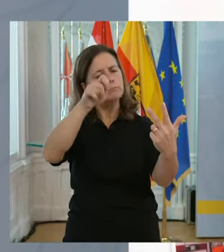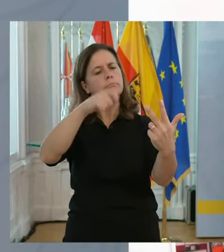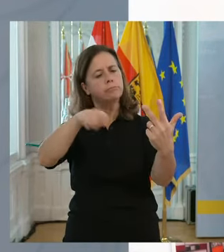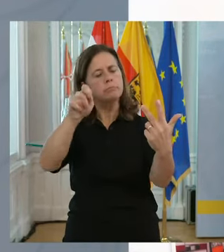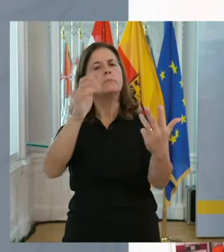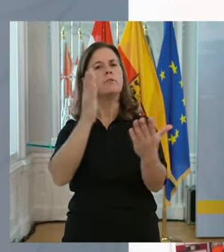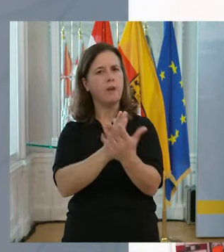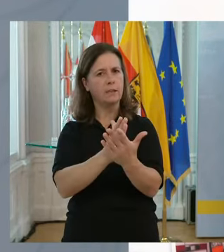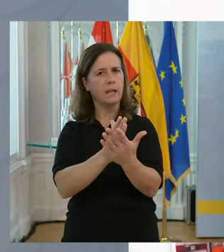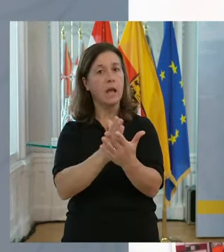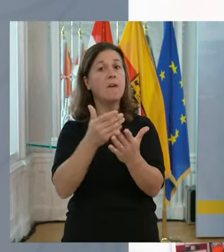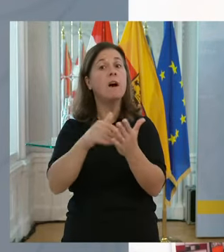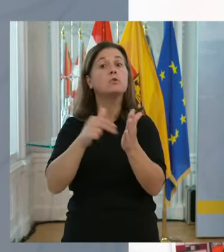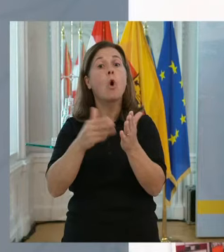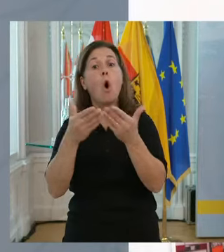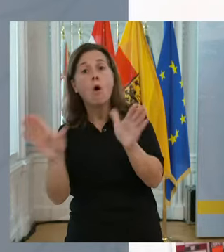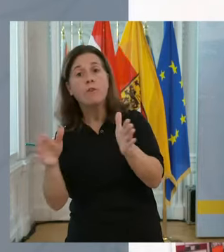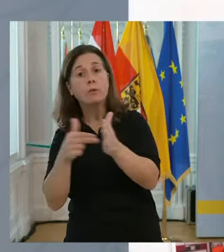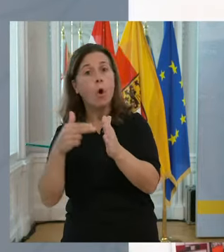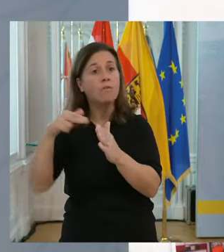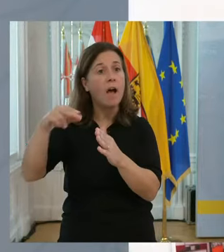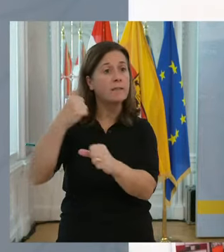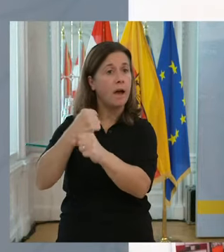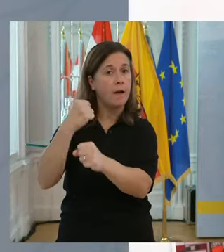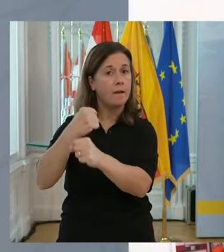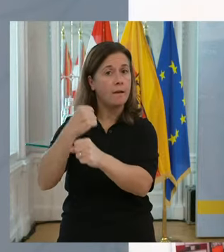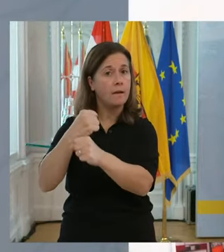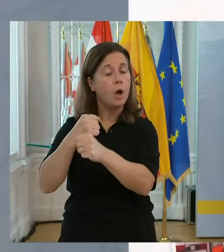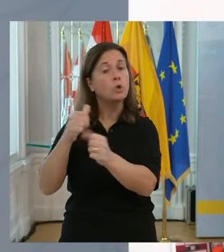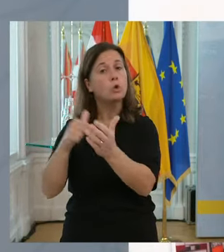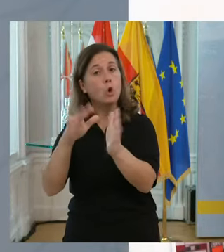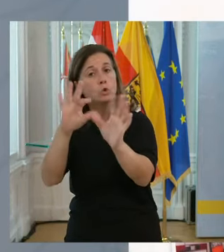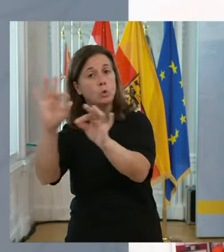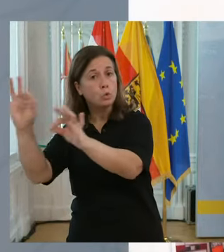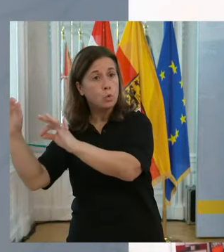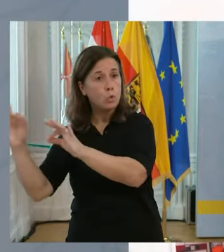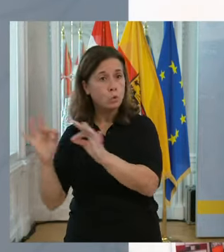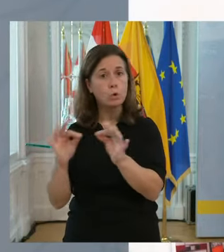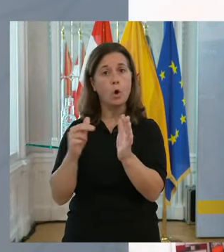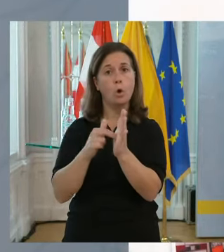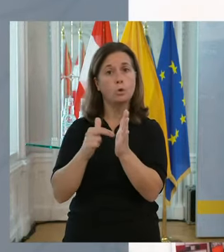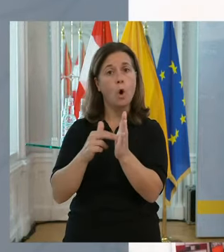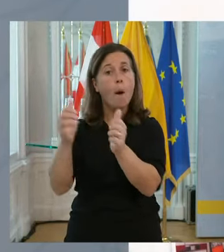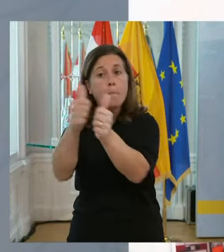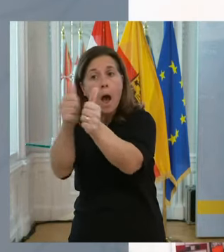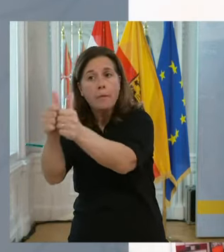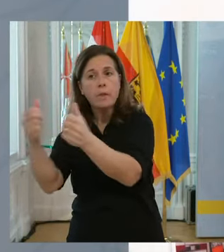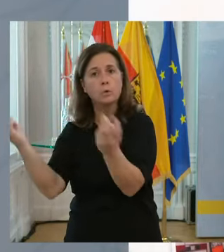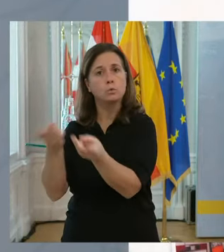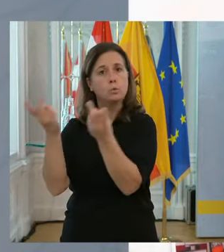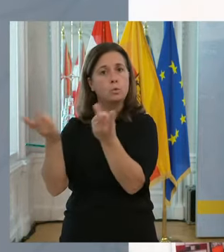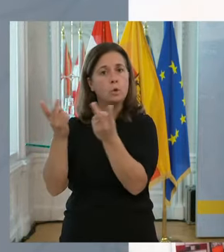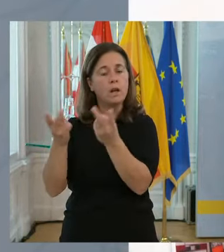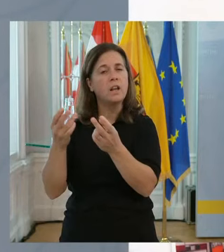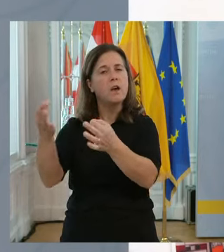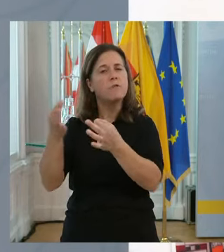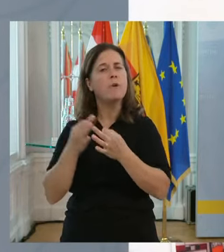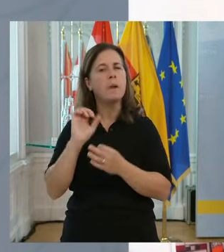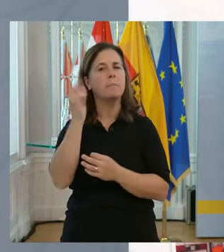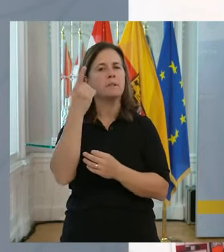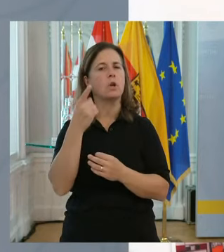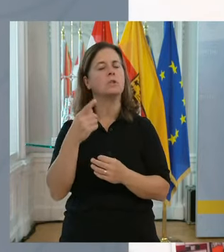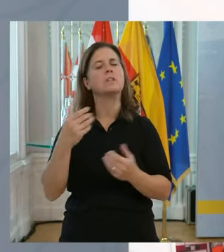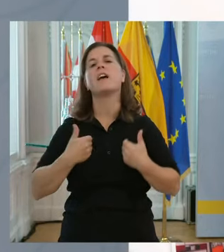Hackerl dazu machen, was ist noch offen, was ist noch zu tun, wo können wir Partner finden und was für mich ganz